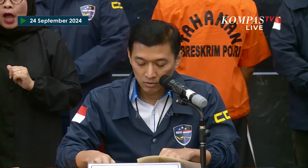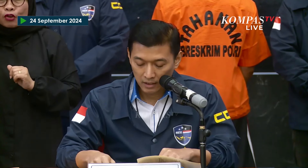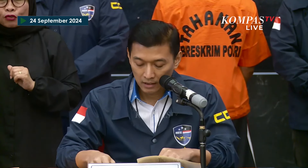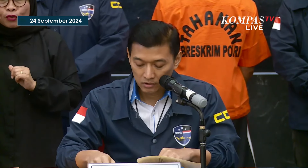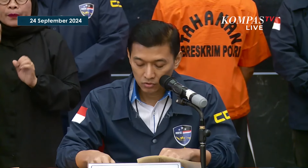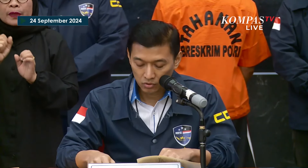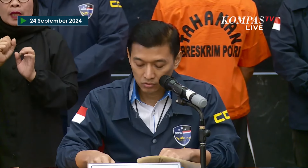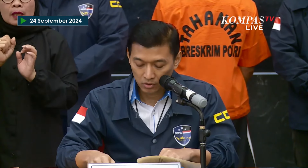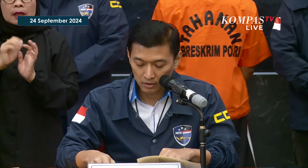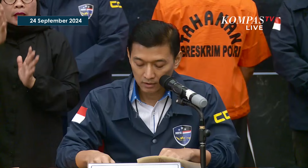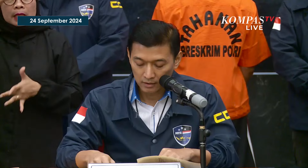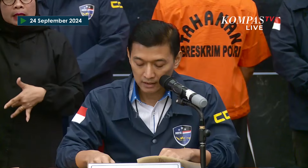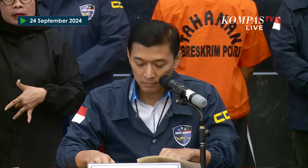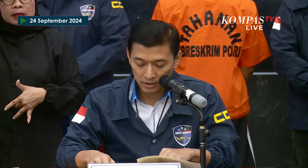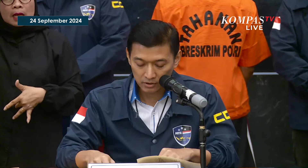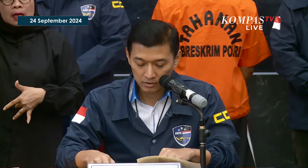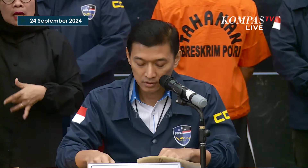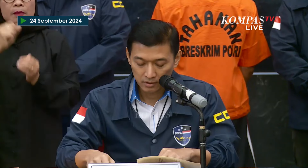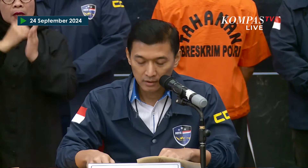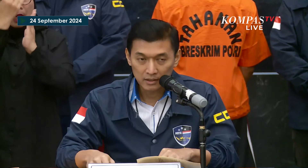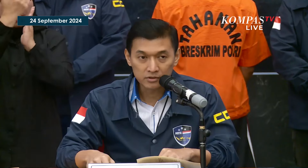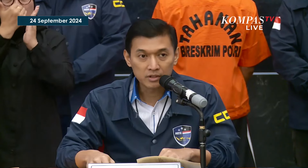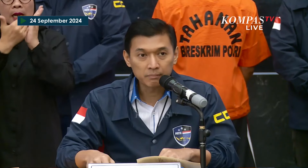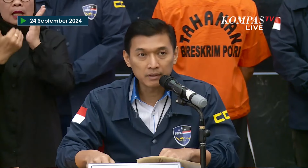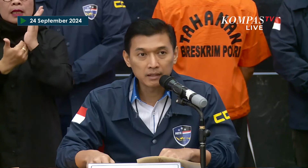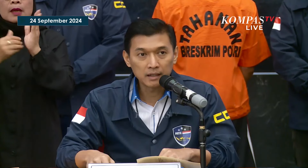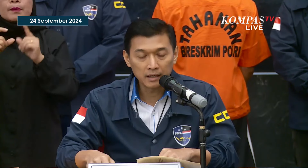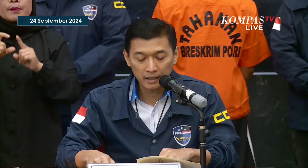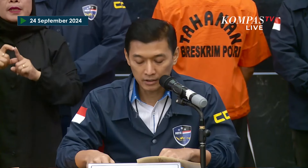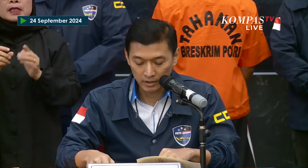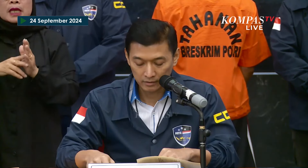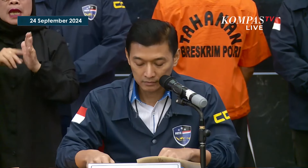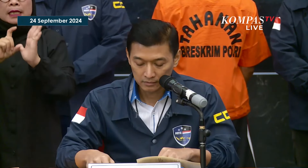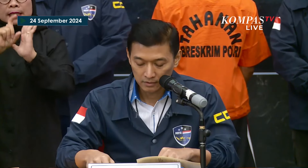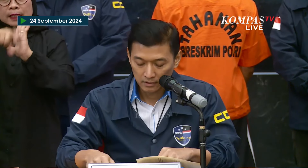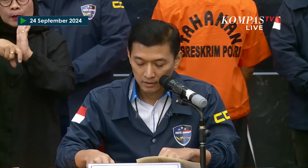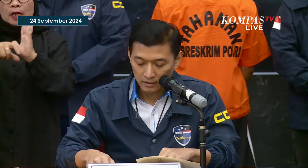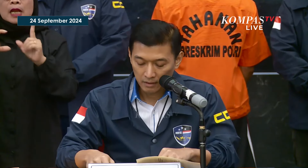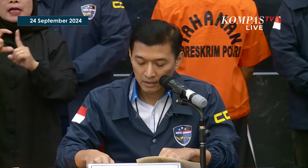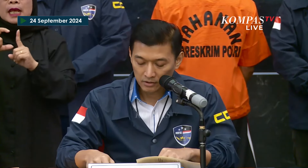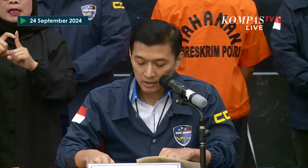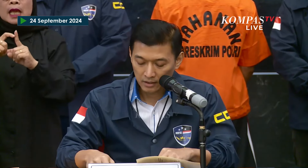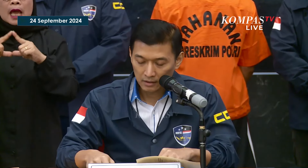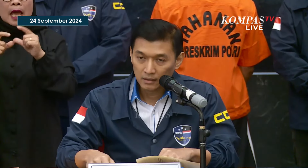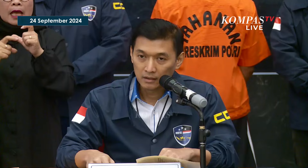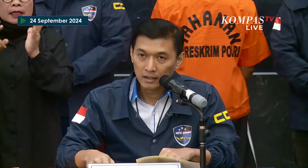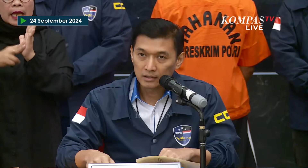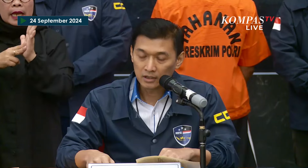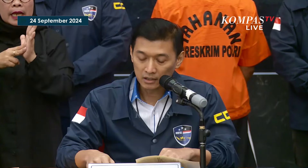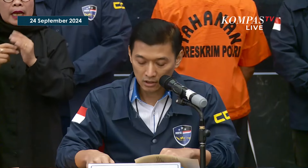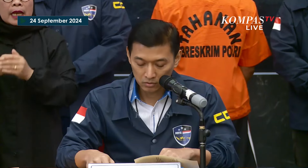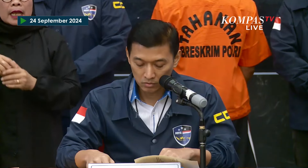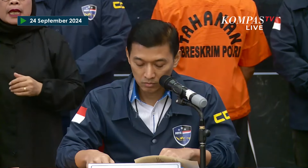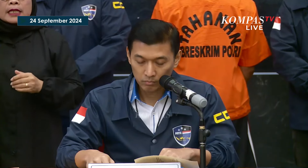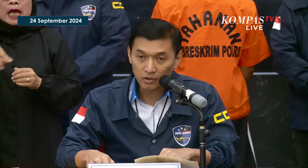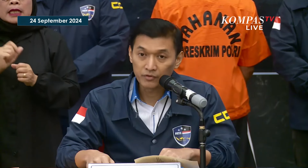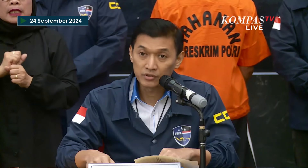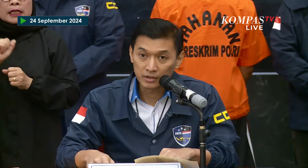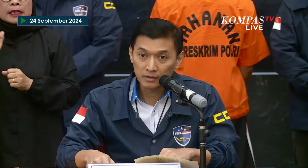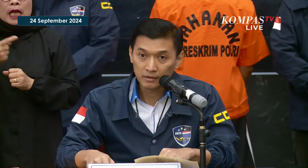Tersangka mengunggah struktur database dan sampel data ASN yang berasal dari salah